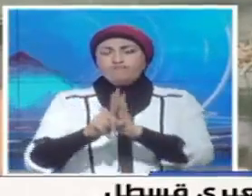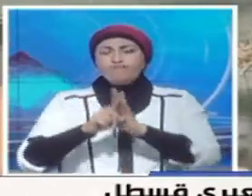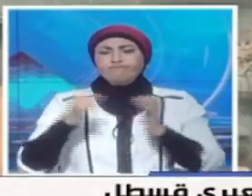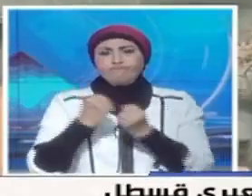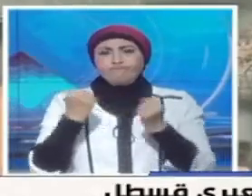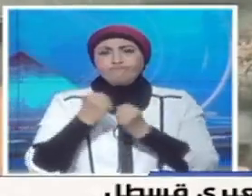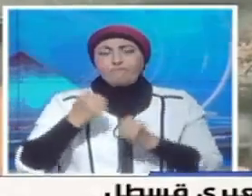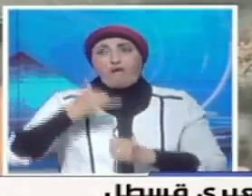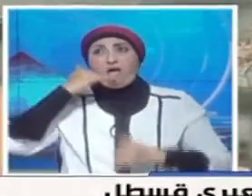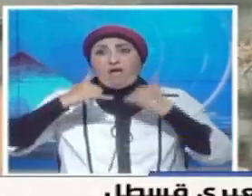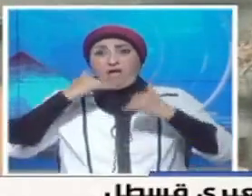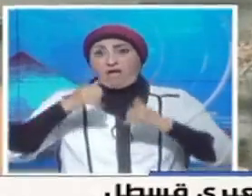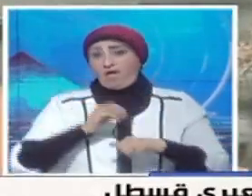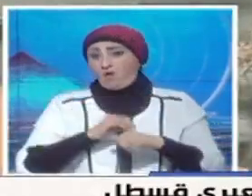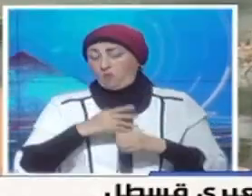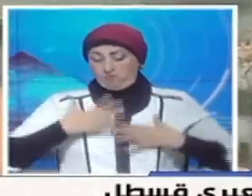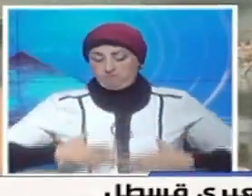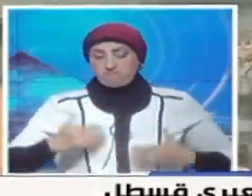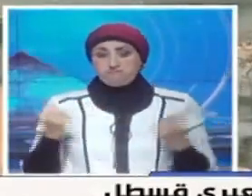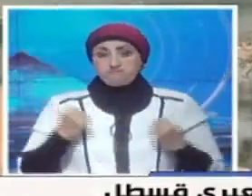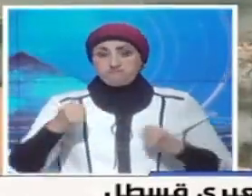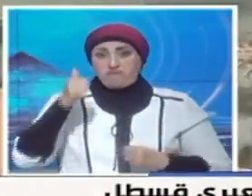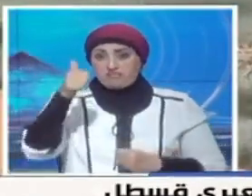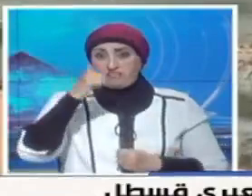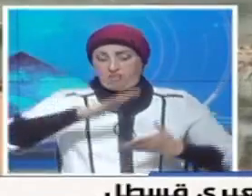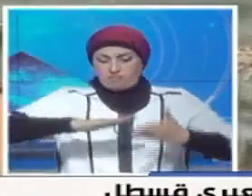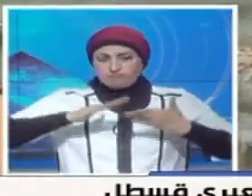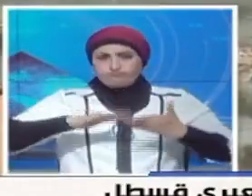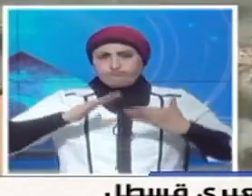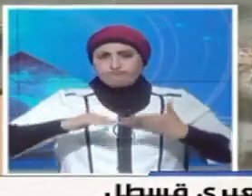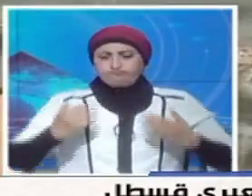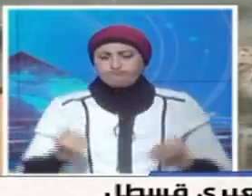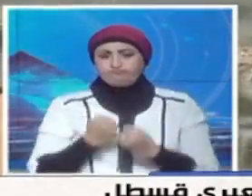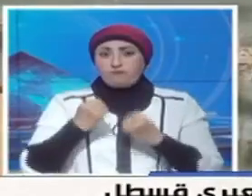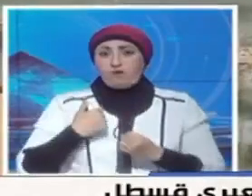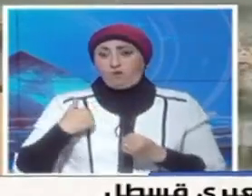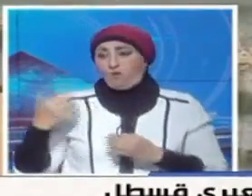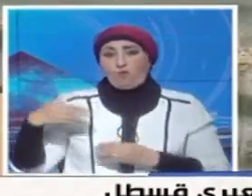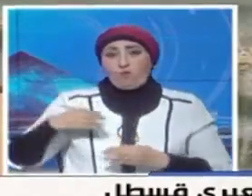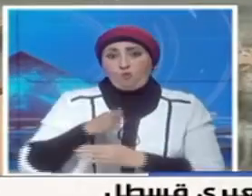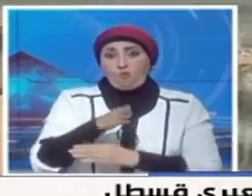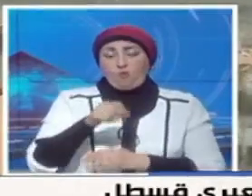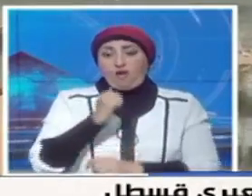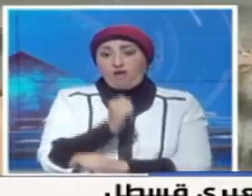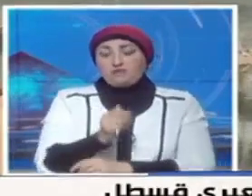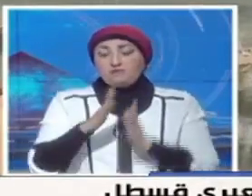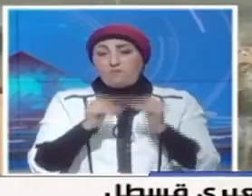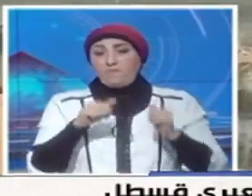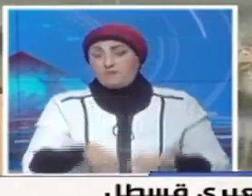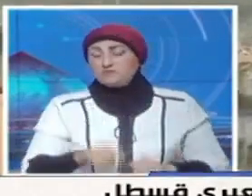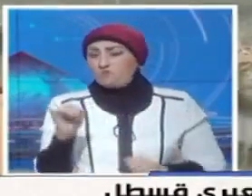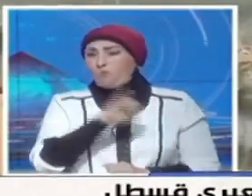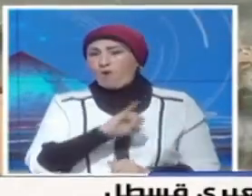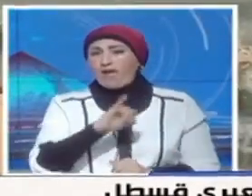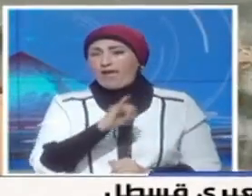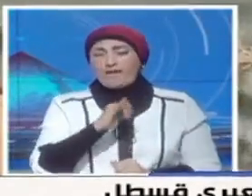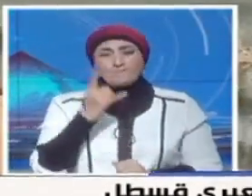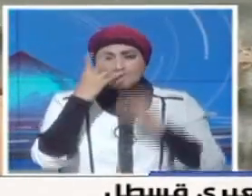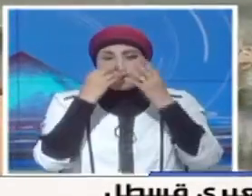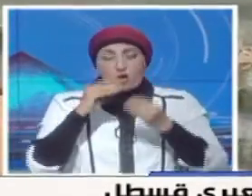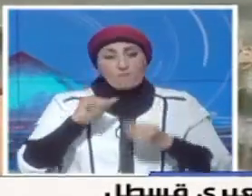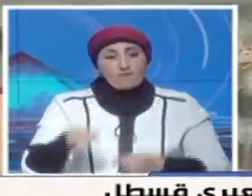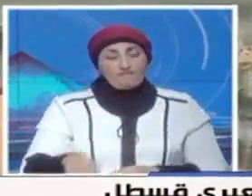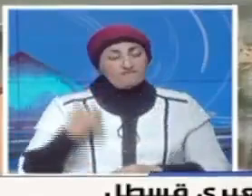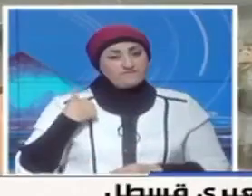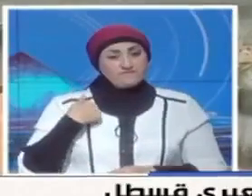شبكات المحمول. بتحدث عن خدمات صحية تقدم لكافة النازحين والعابرين إلى الأراضي المصرية. أبرز هذه الخدمات الصحية تقدم من